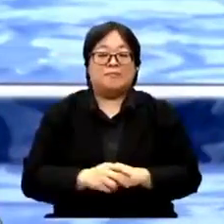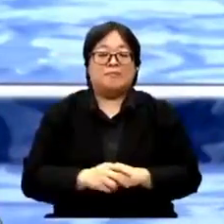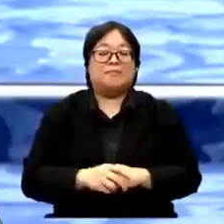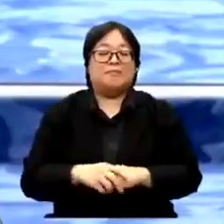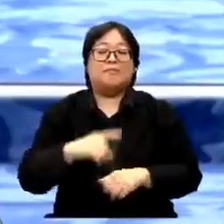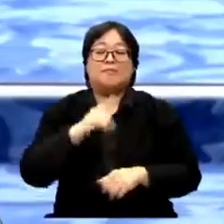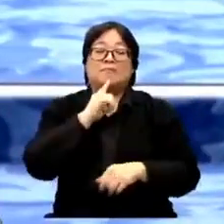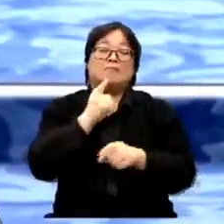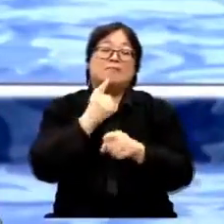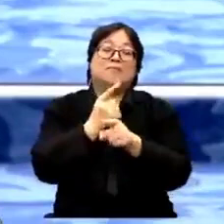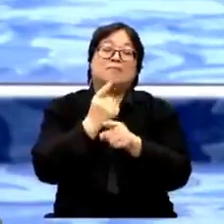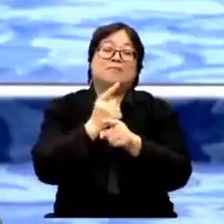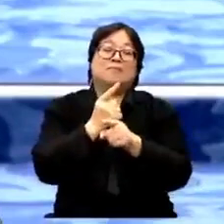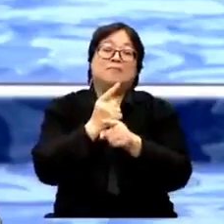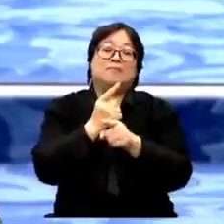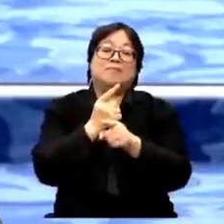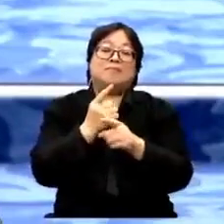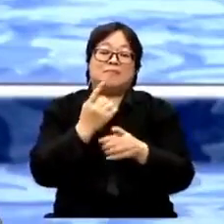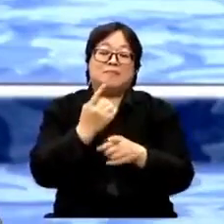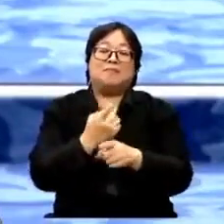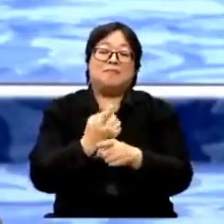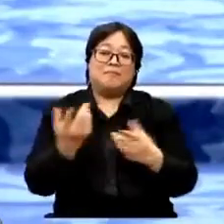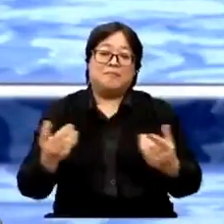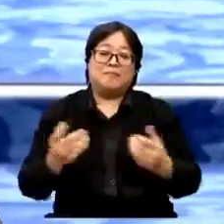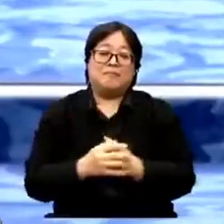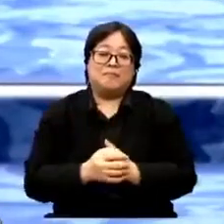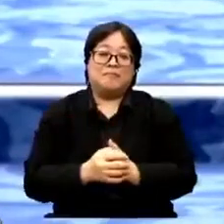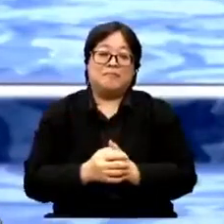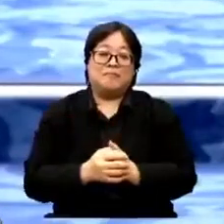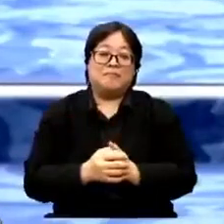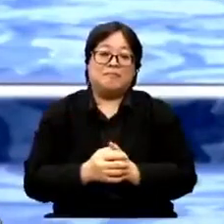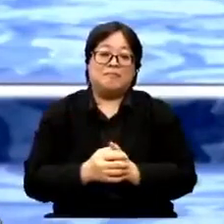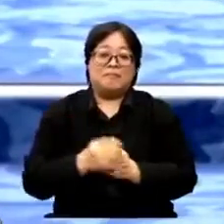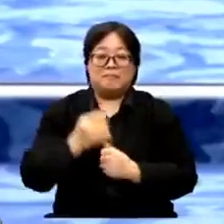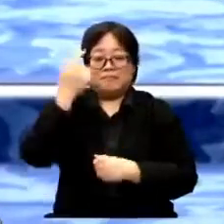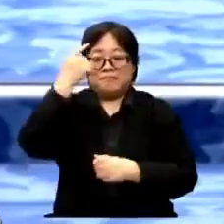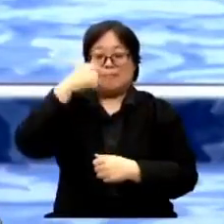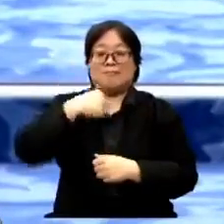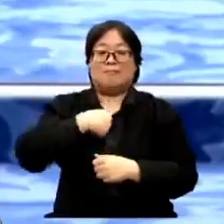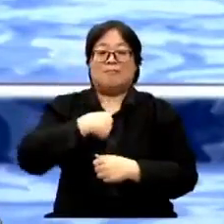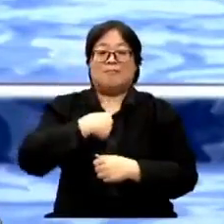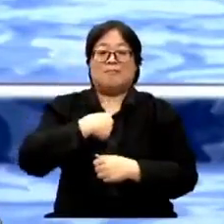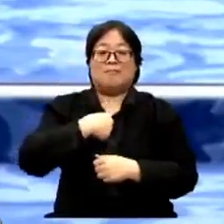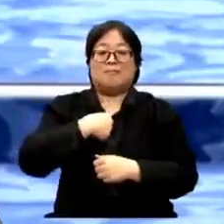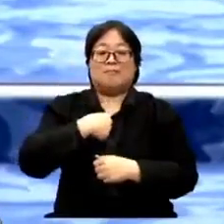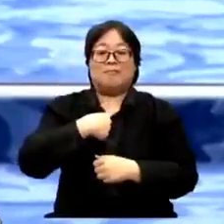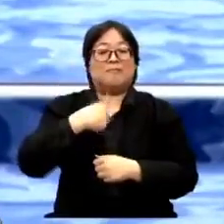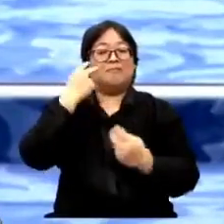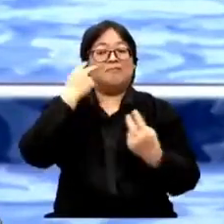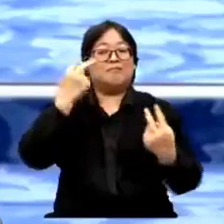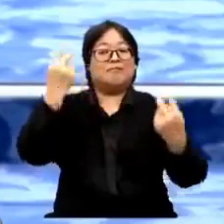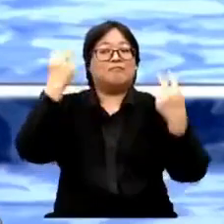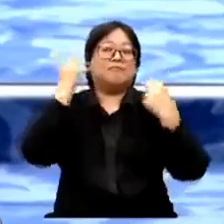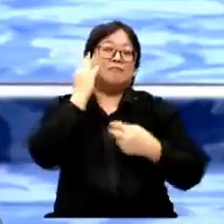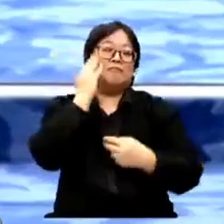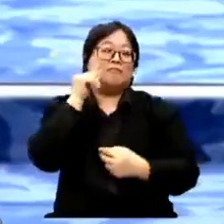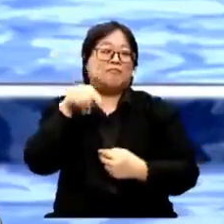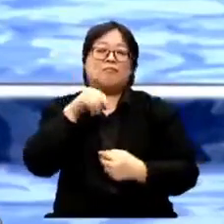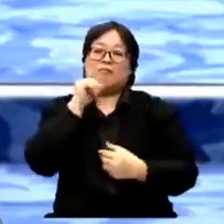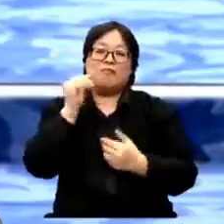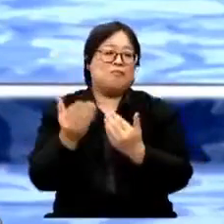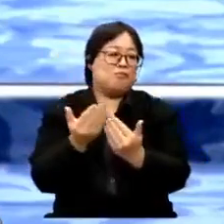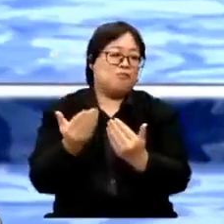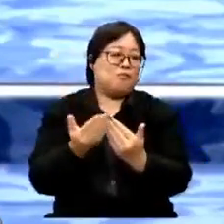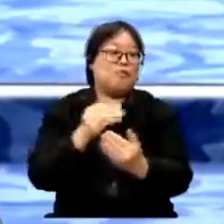memang benar tapi untuk sayaimbau pengalaman hari itu tidak mudah ya